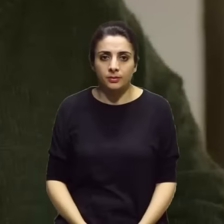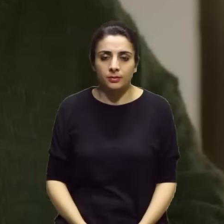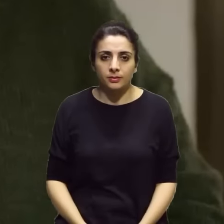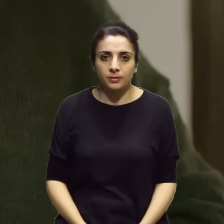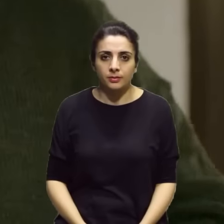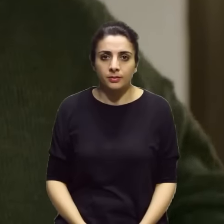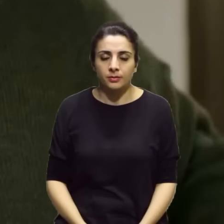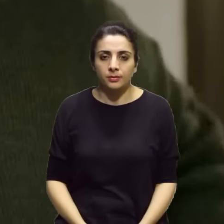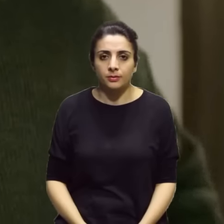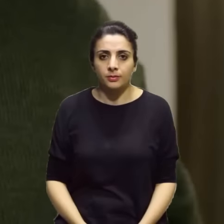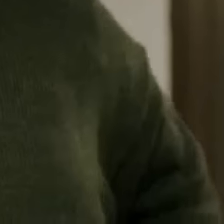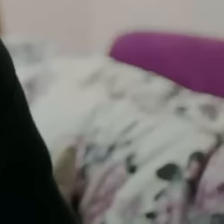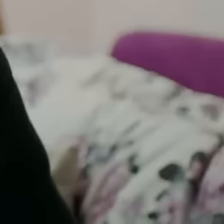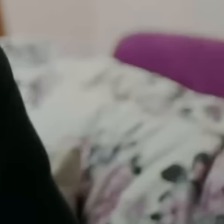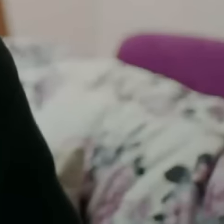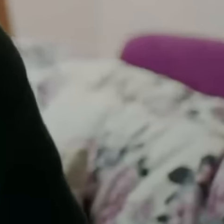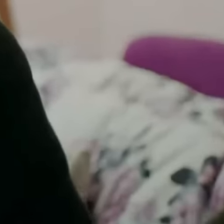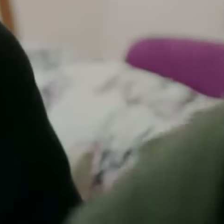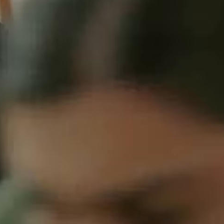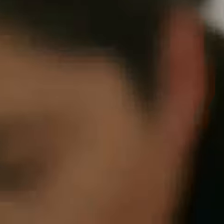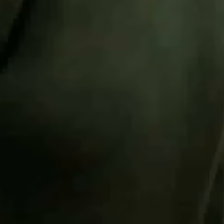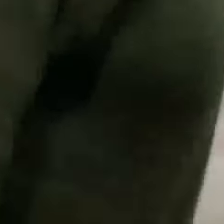Sevinç elindeki buruşuk peçeteyle burnunu siliyor.